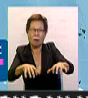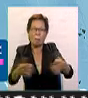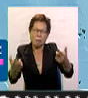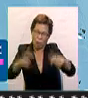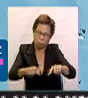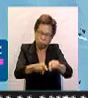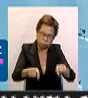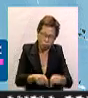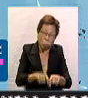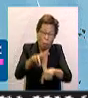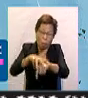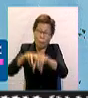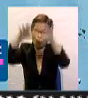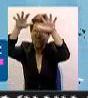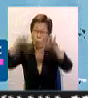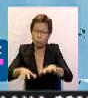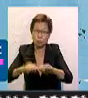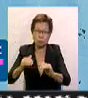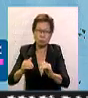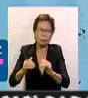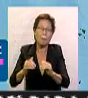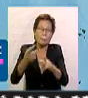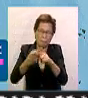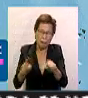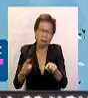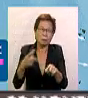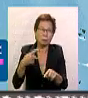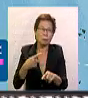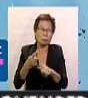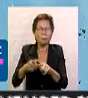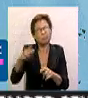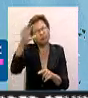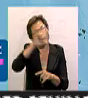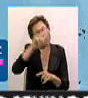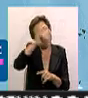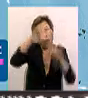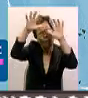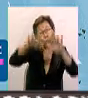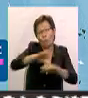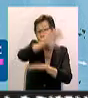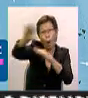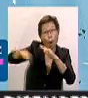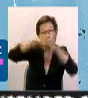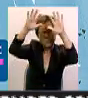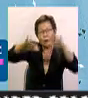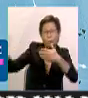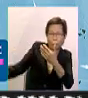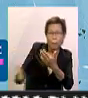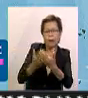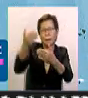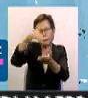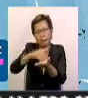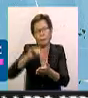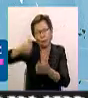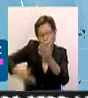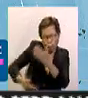daerah-daerah yang dikuasakan amaran hujan terperingkat. Namun demikian, kami jangkakan hujan yang lebih menyeluruh akan kembali semula pada